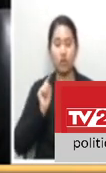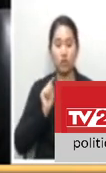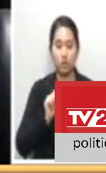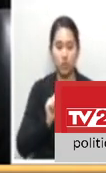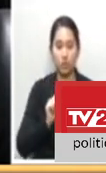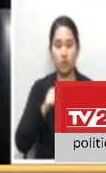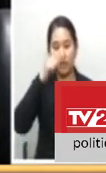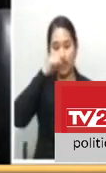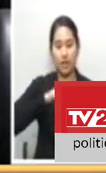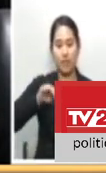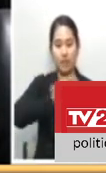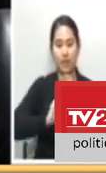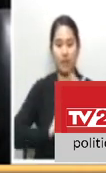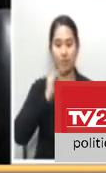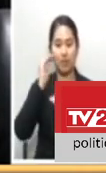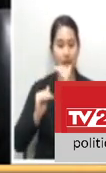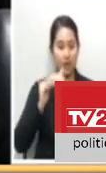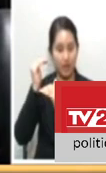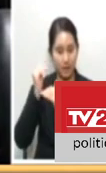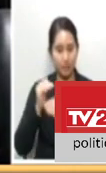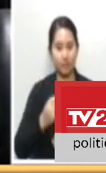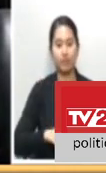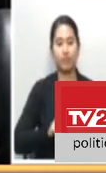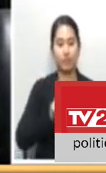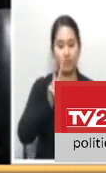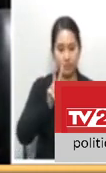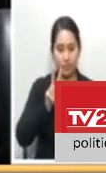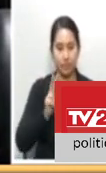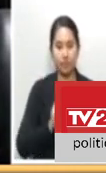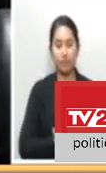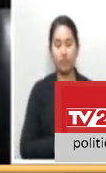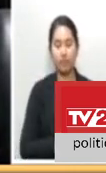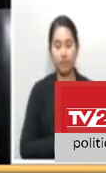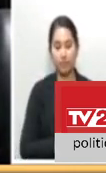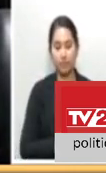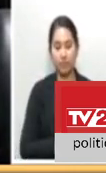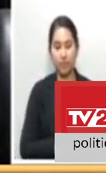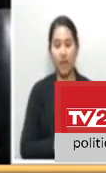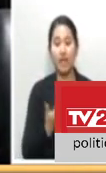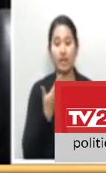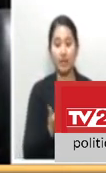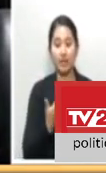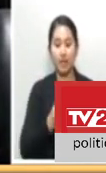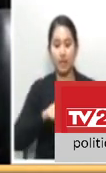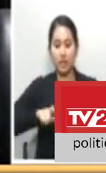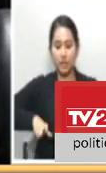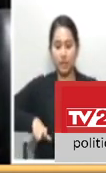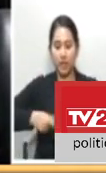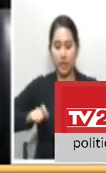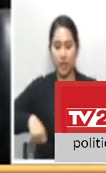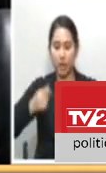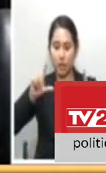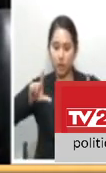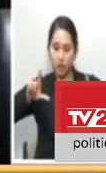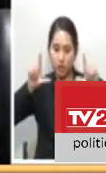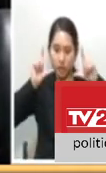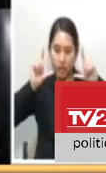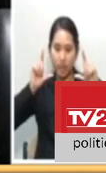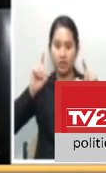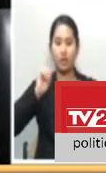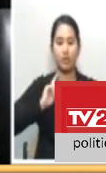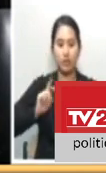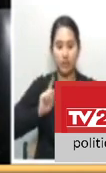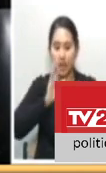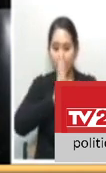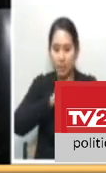าประเทศ 2. อย่าใช้จ่ายงบประมาณเพื่อสร้างชื่อเสียงให้เกิดแรงจูง